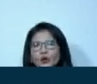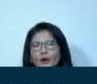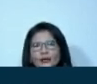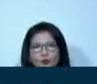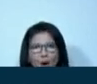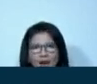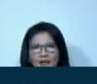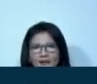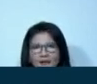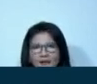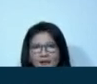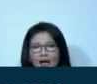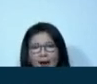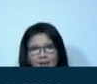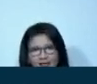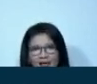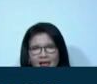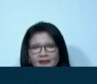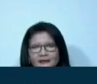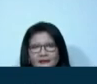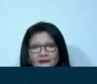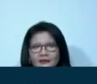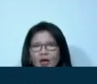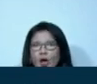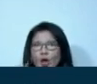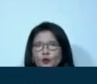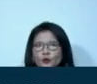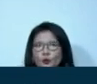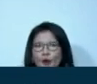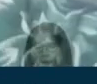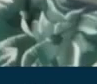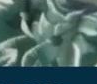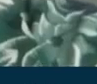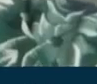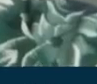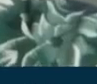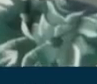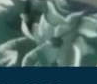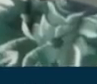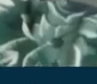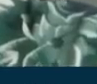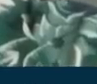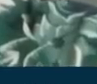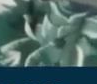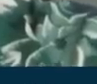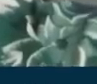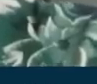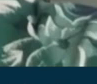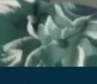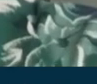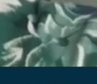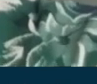praitno Mas Adi nampaknya tadi ada gangguan untuk audio eh semoga ini lebih baik saat ini e Kami lanjutkan